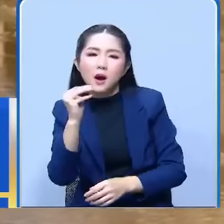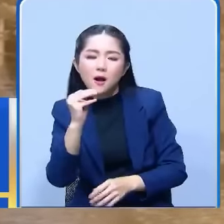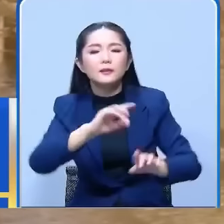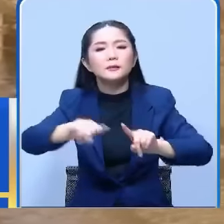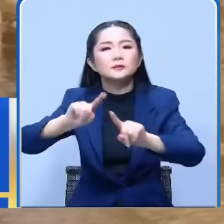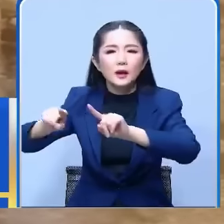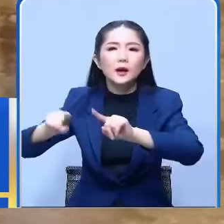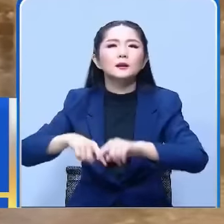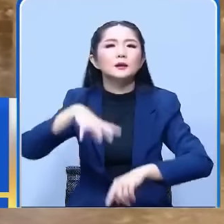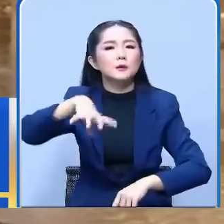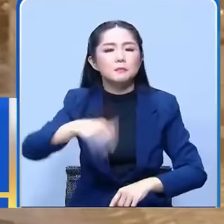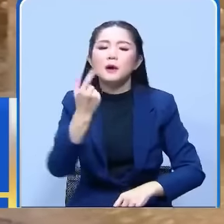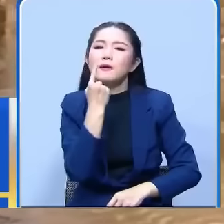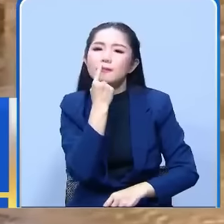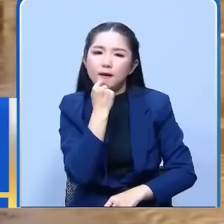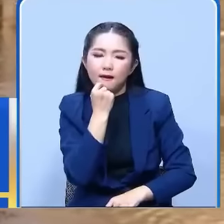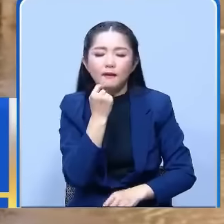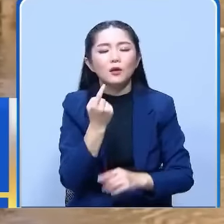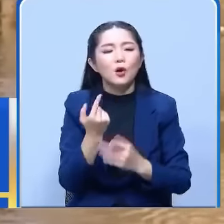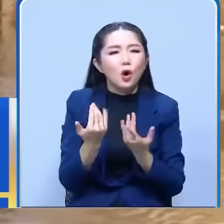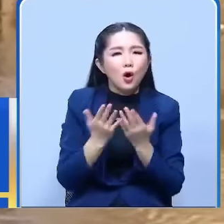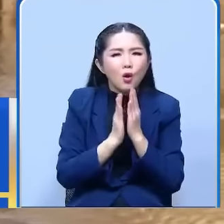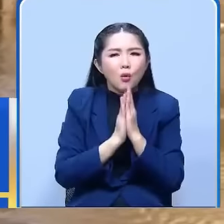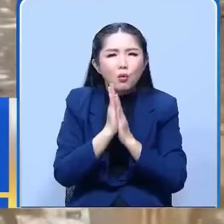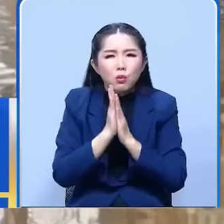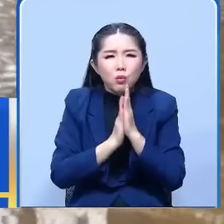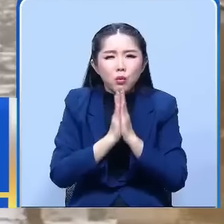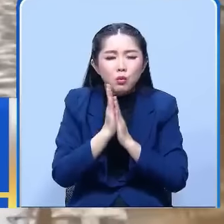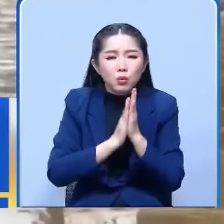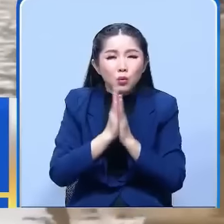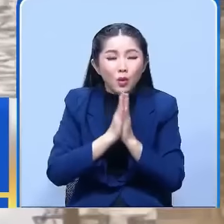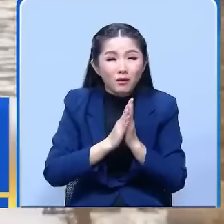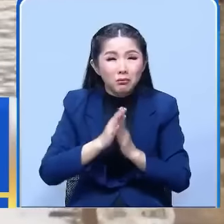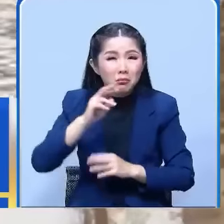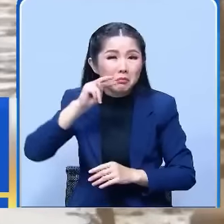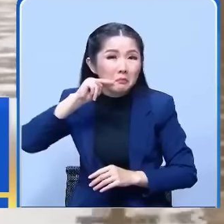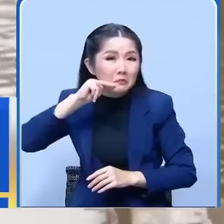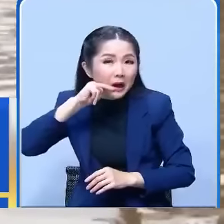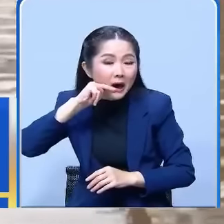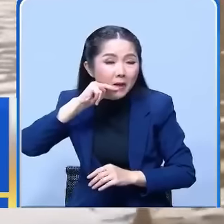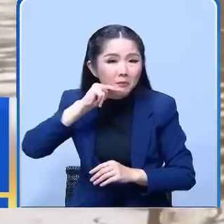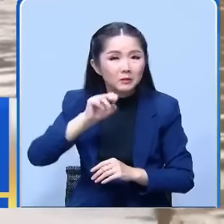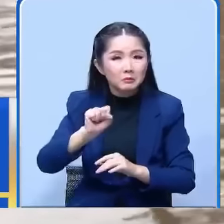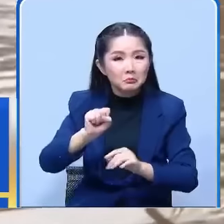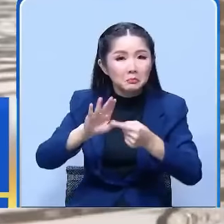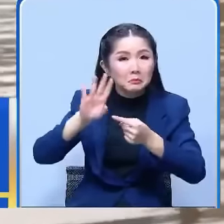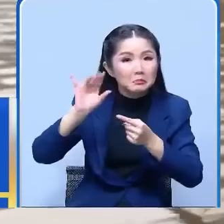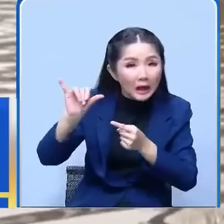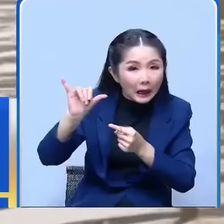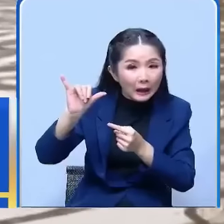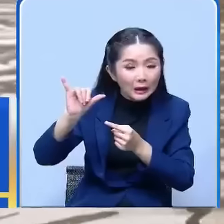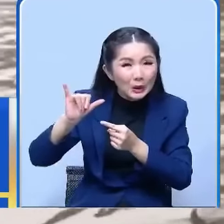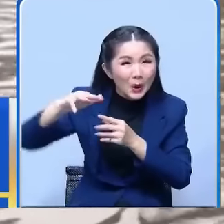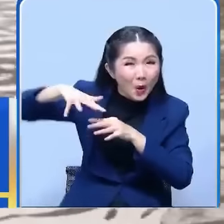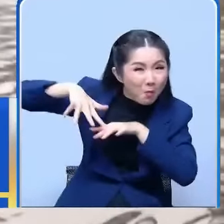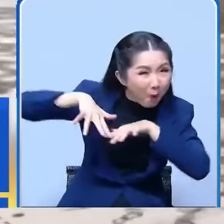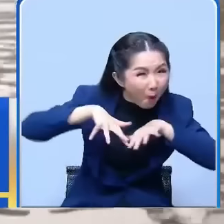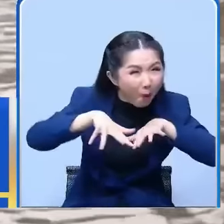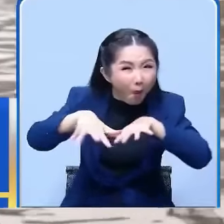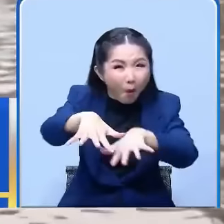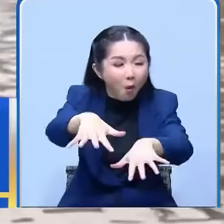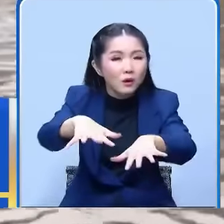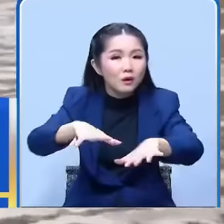องแดงลุ้นกันค่ะลุ้นกันว่าน้ำจากลำน้ำสายจะทะลักเข้าท่วมซ้ำอีกหรือ